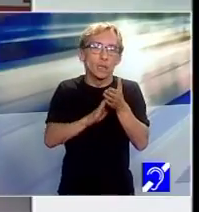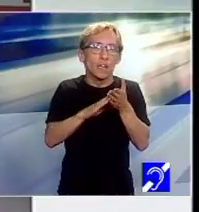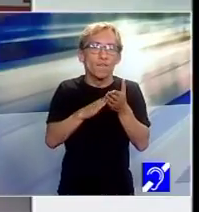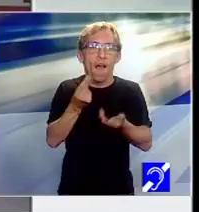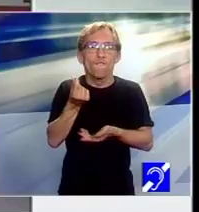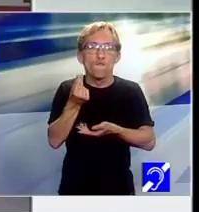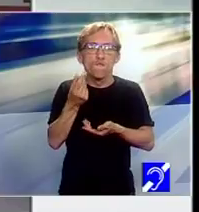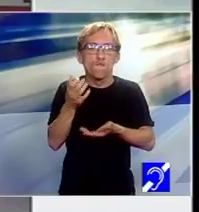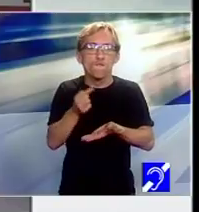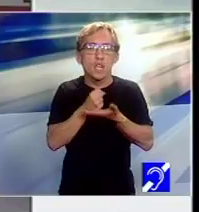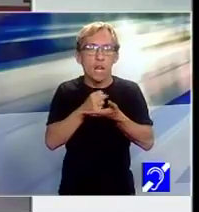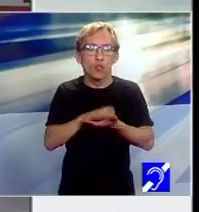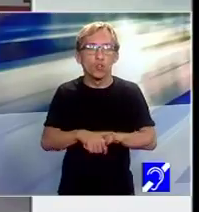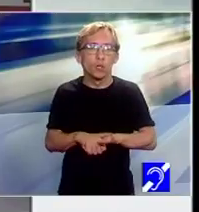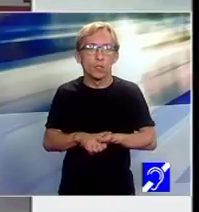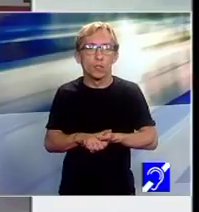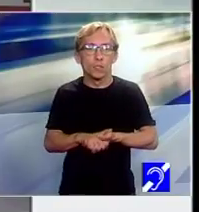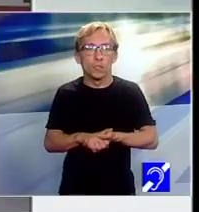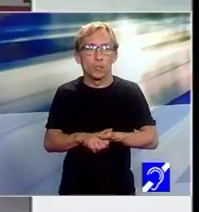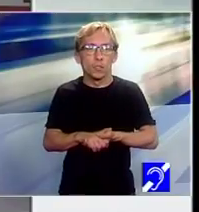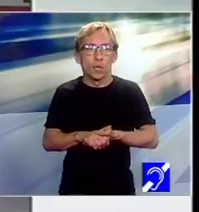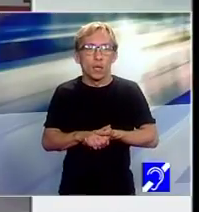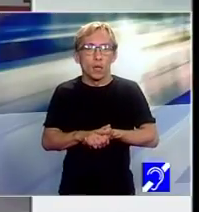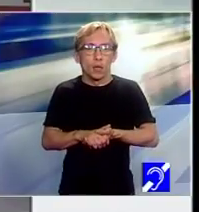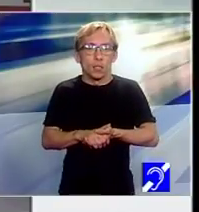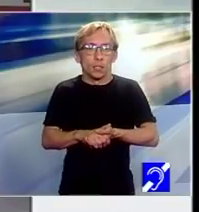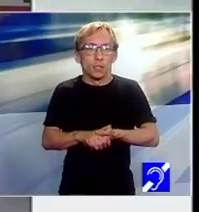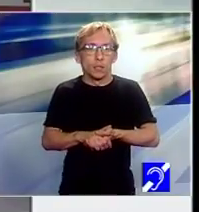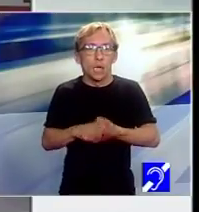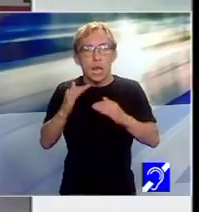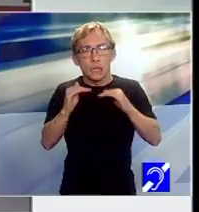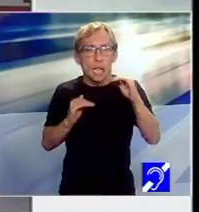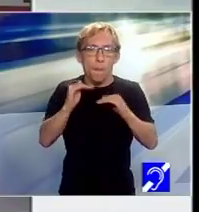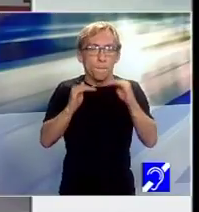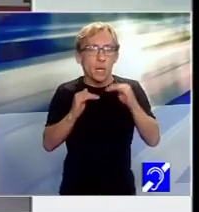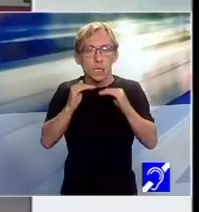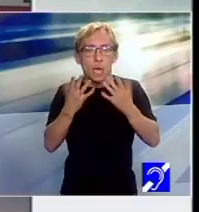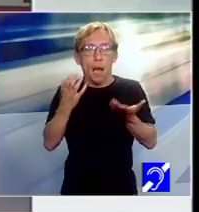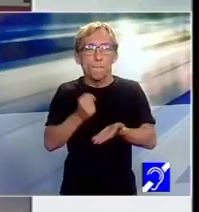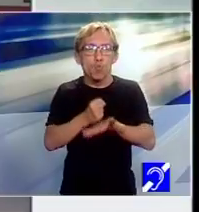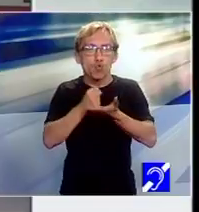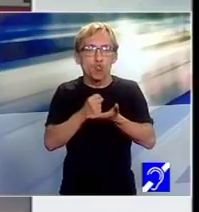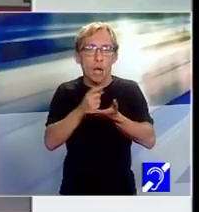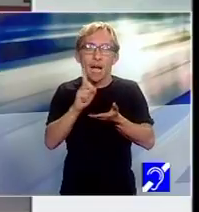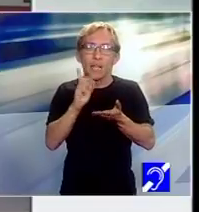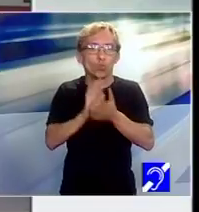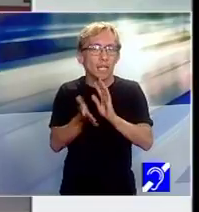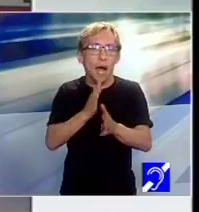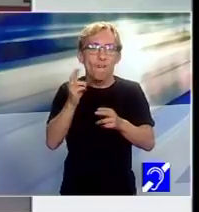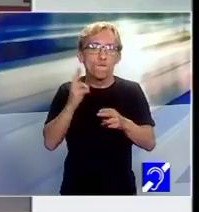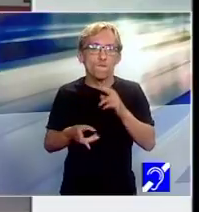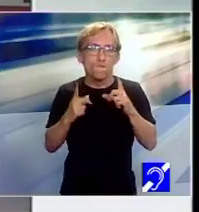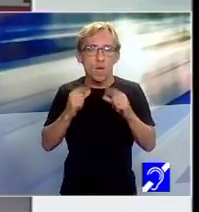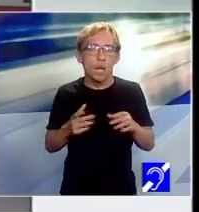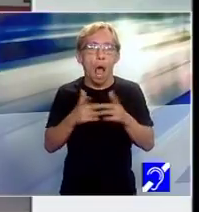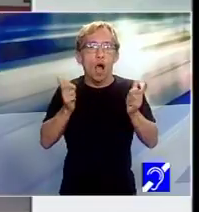știm, așa cum este peste tot în sectorul ăsta bugetar, depindem de rectificarea bugetară care încă nu s-a făcut.